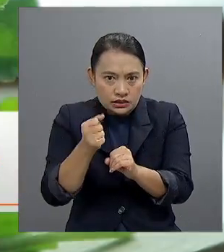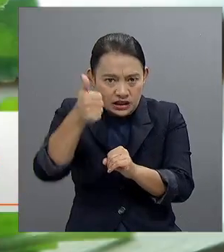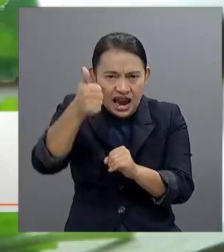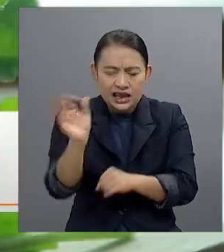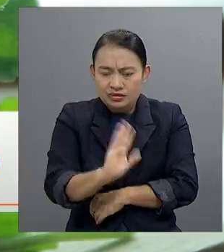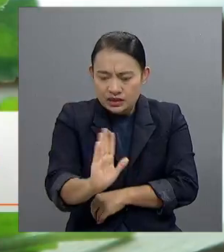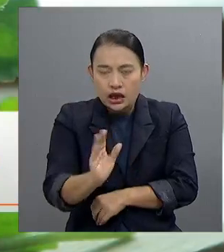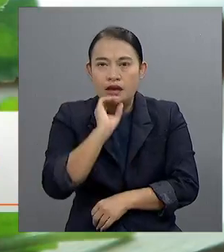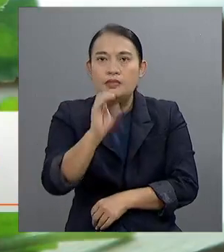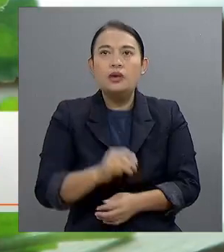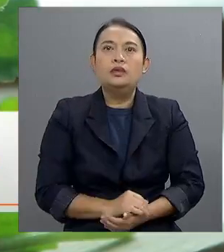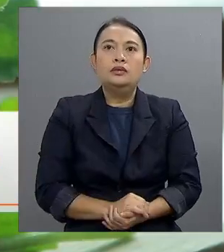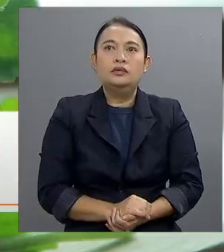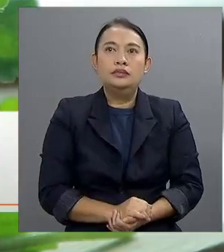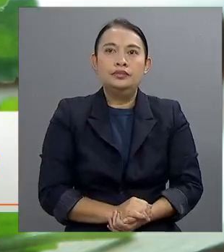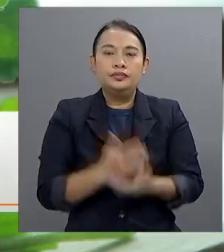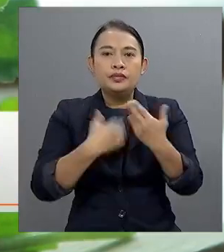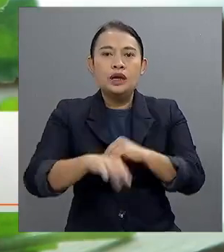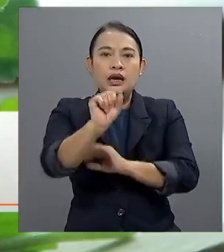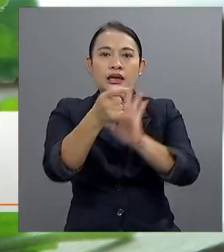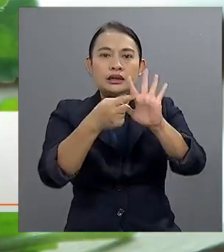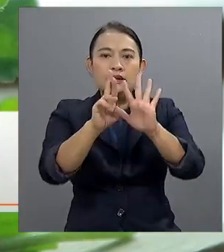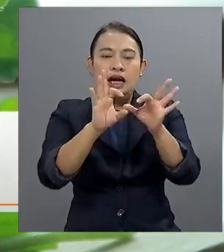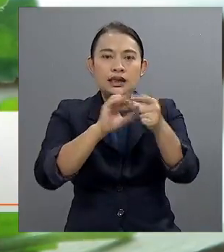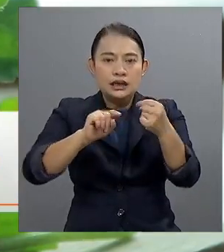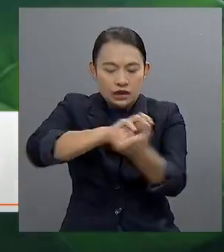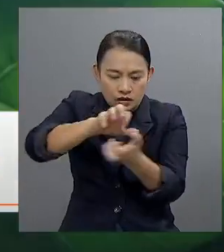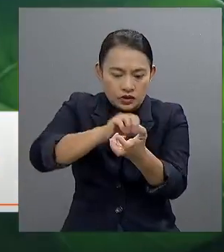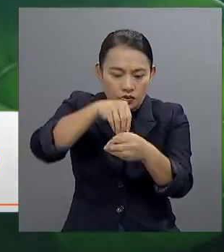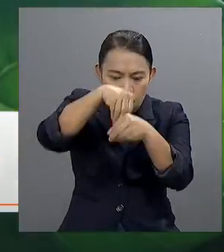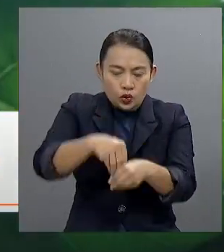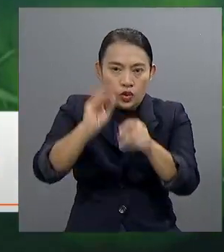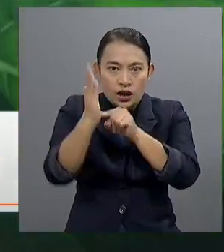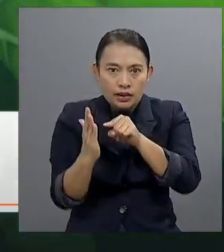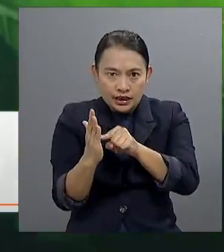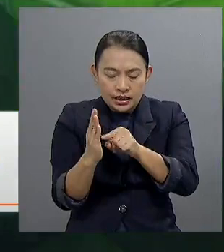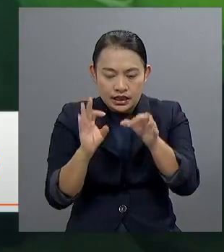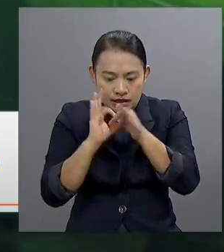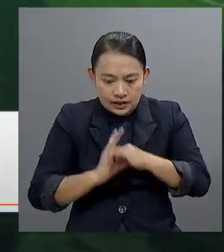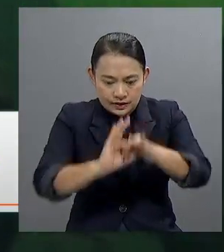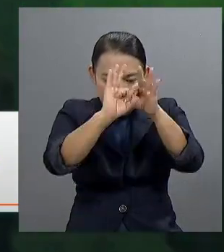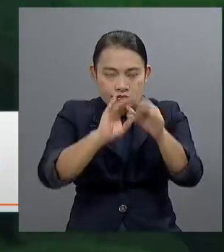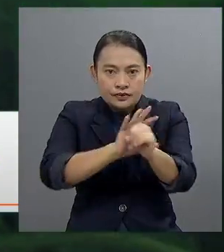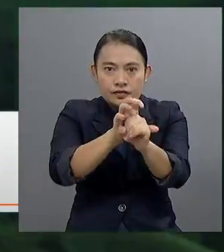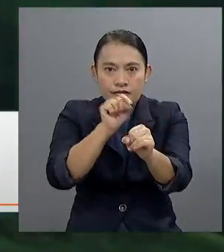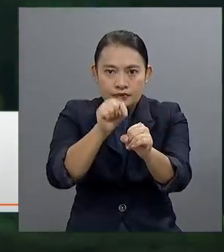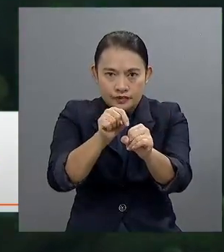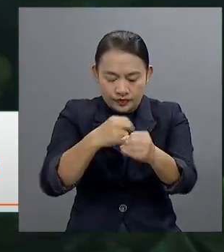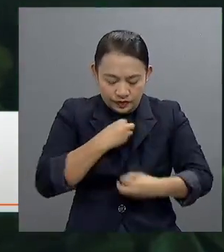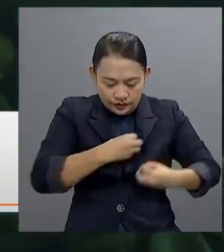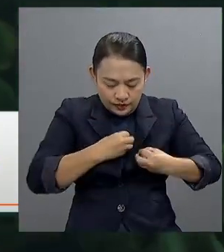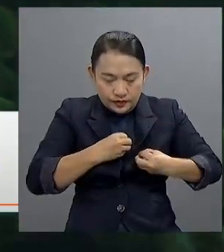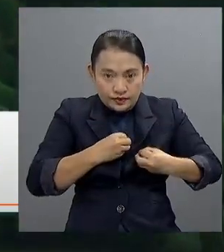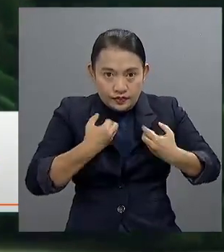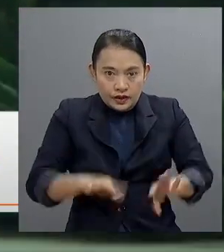บสารโอเรียนทินครับอยู่ในกะเพราซึ่งสามารถจับกับตัวไวรัสโควิด19ในร่างกายได้แต่ข้อมูลจากการวิจัยนั้นก็เ